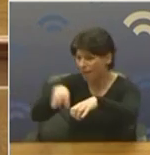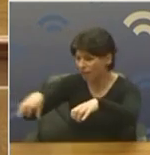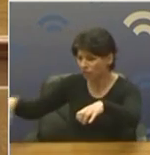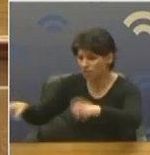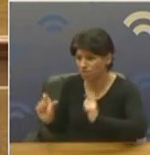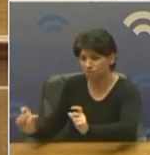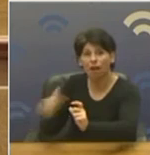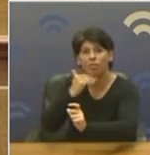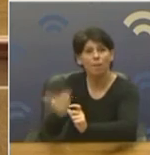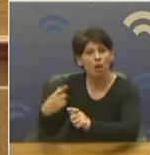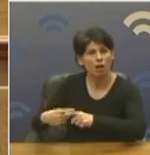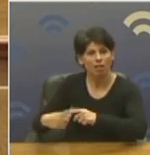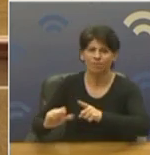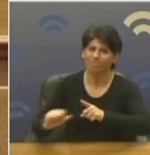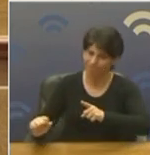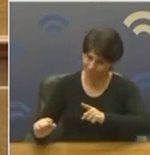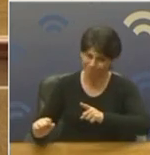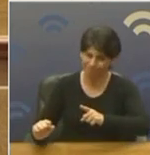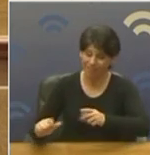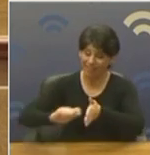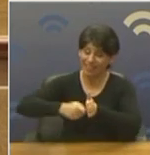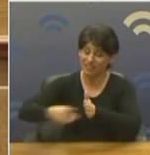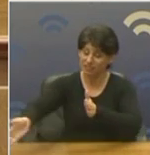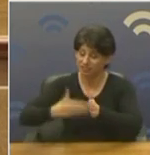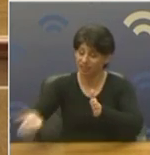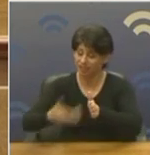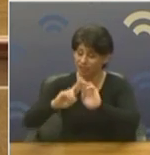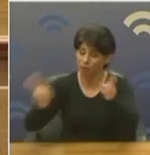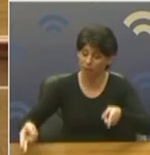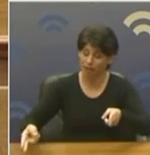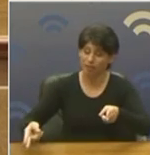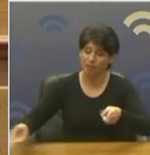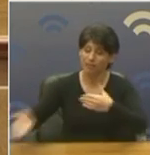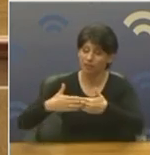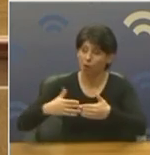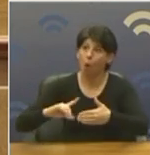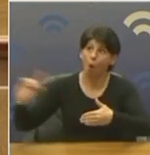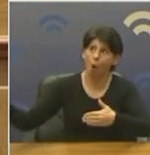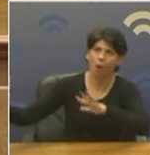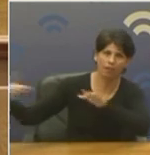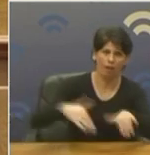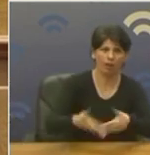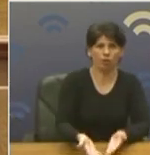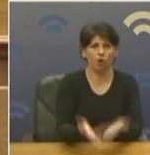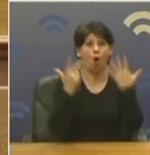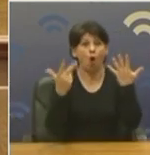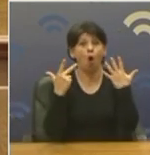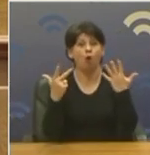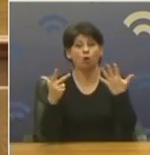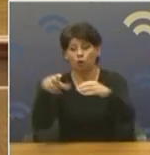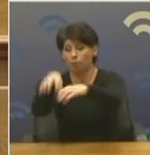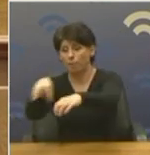θάλασσα, τότε φοβάμαι, κλείσω το μαγαζί, ξεκλειδώσει τα παράθυρα και τις πόρτες, να μπουκάρουν όλοι εδώ μέσα. 8 σημεία. Από την